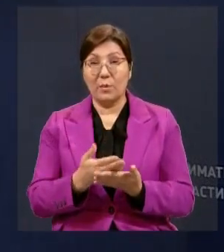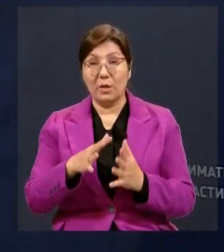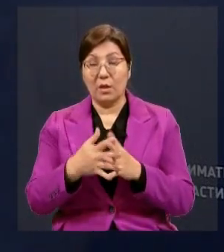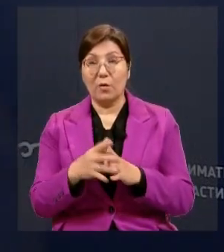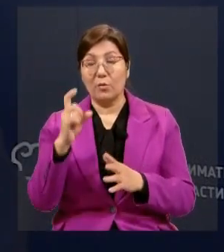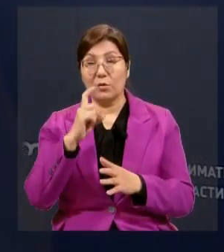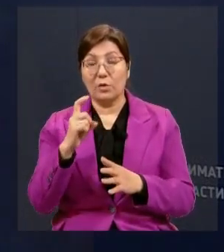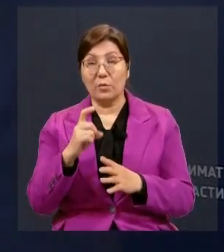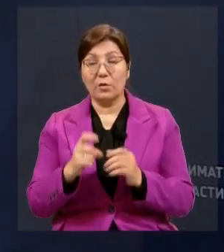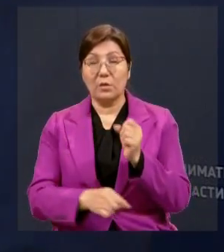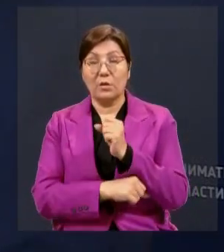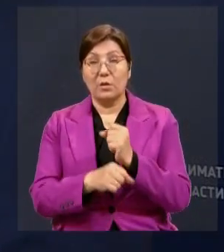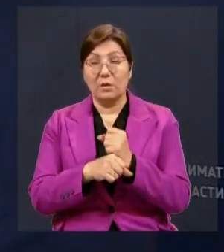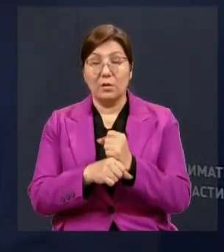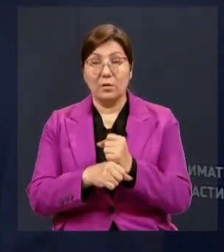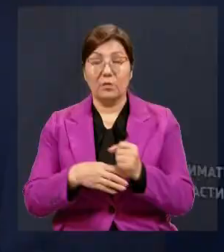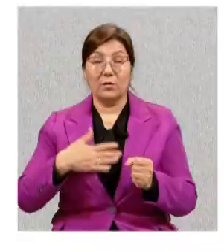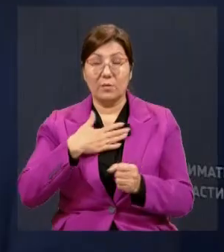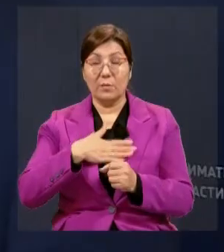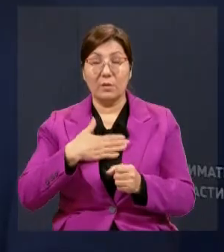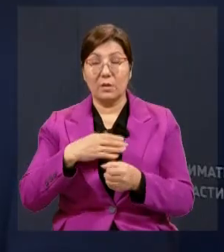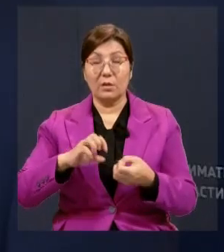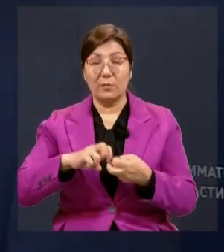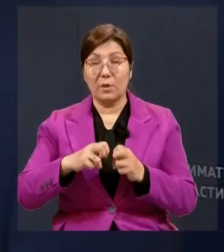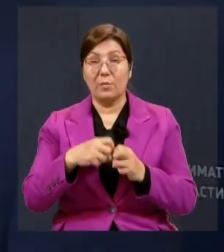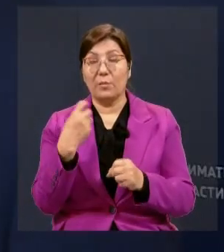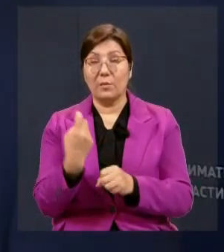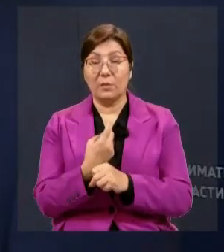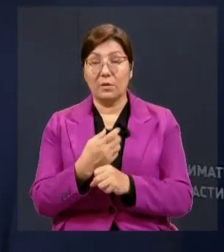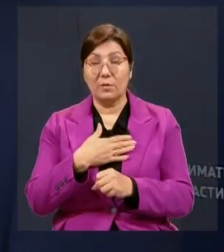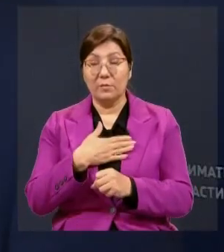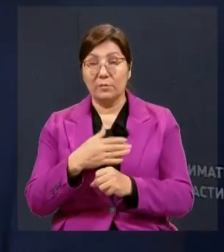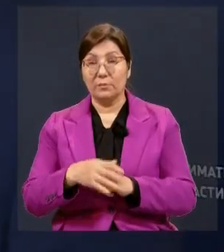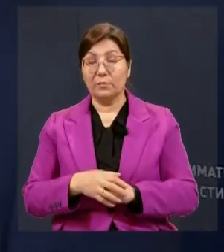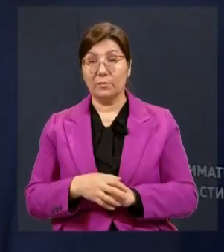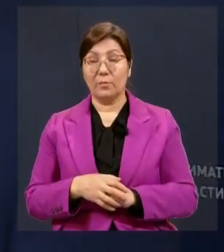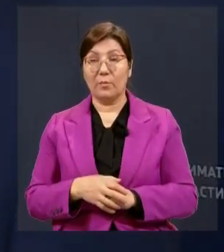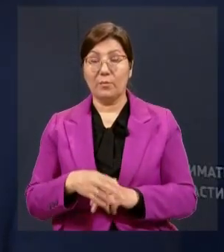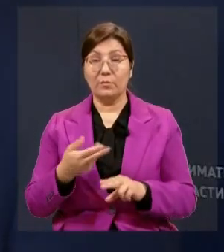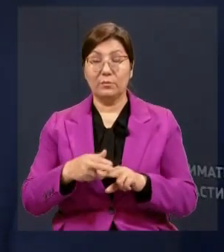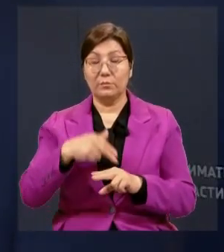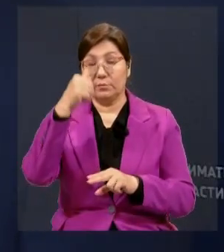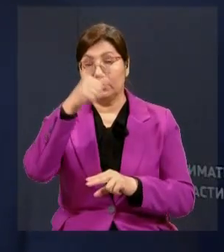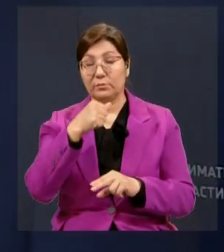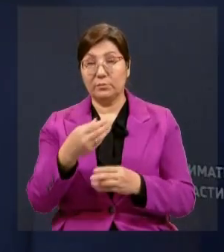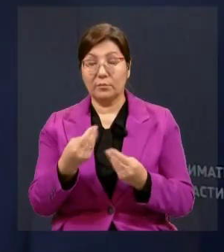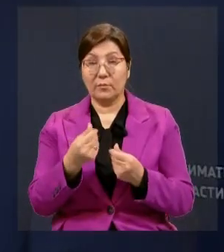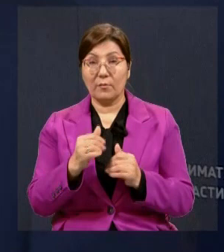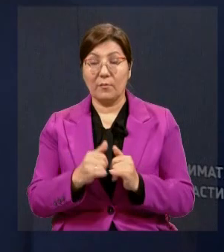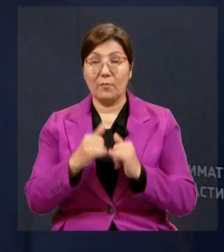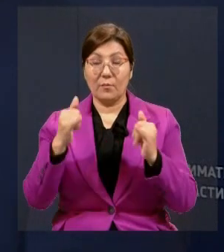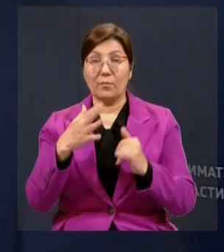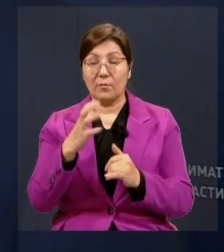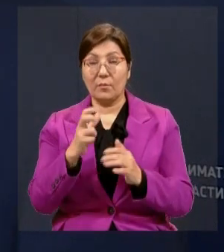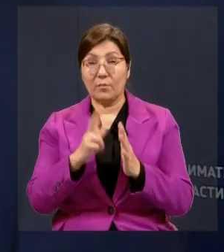тауар өндірушілерін мазалайтын үлкен мәселелердің бірі болып келетін. Осы бағытта президенттің тапсырмасына сәйкес ағымдағы жылы бұл қаржының көлемі